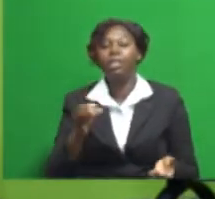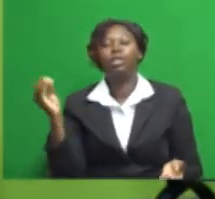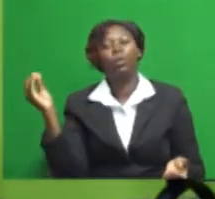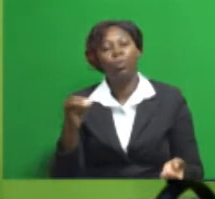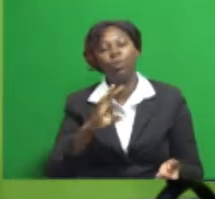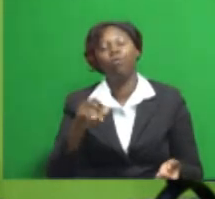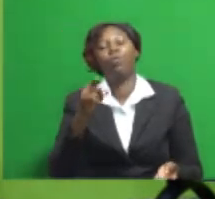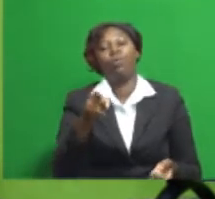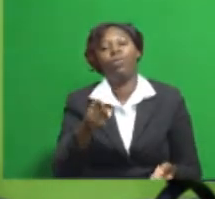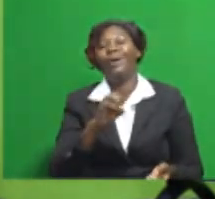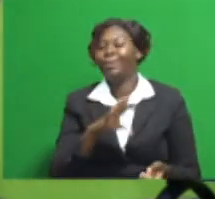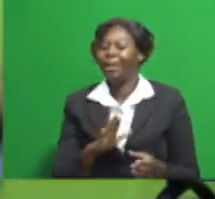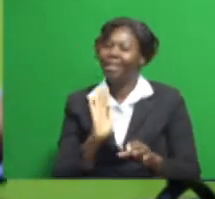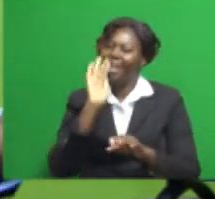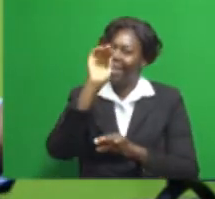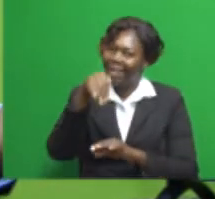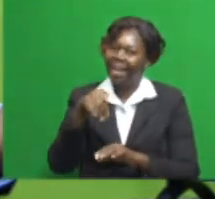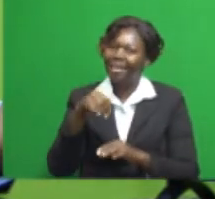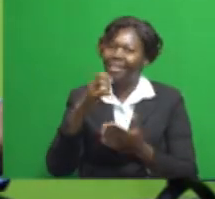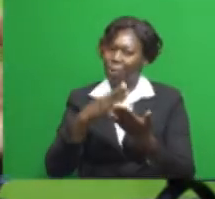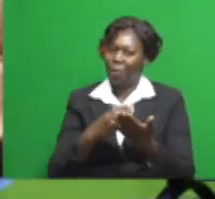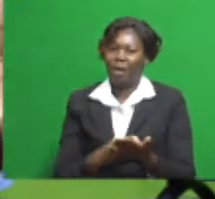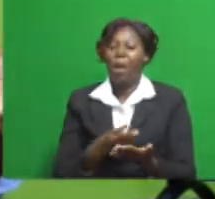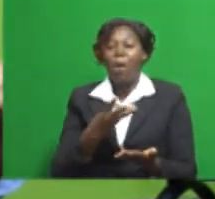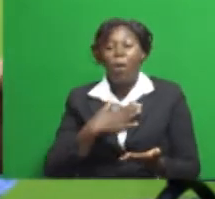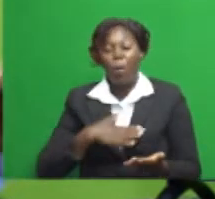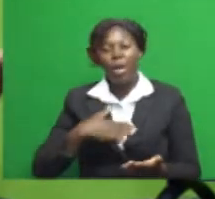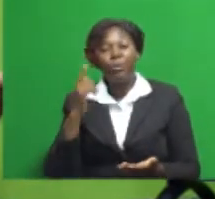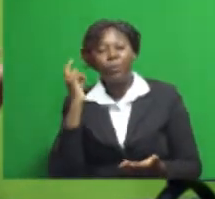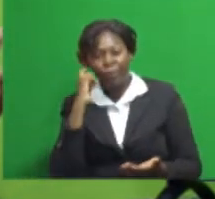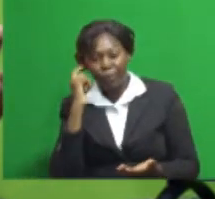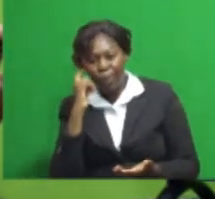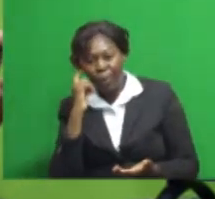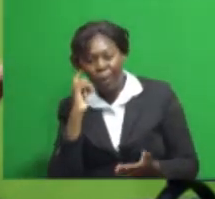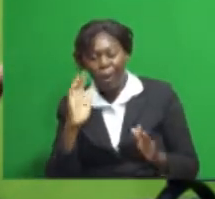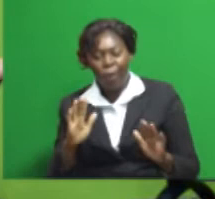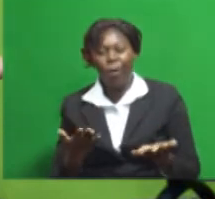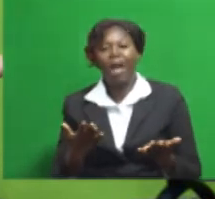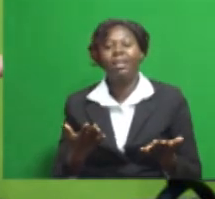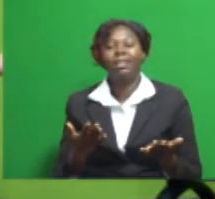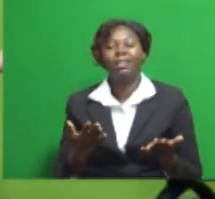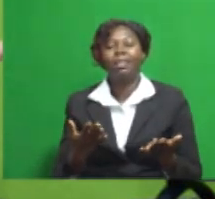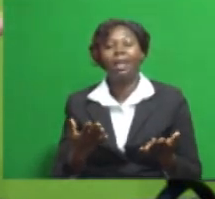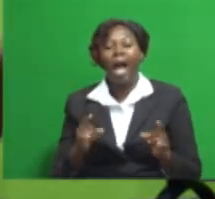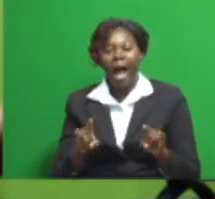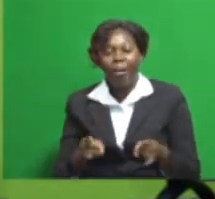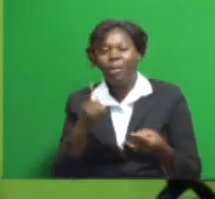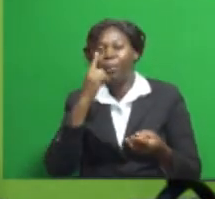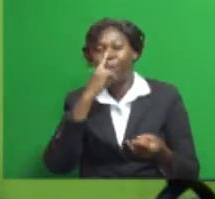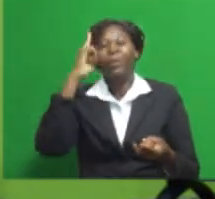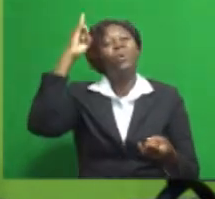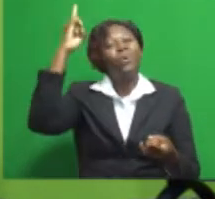tinoda kuzoona kuti ko paanomboita kunge aregedza. Ngozi chikamu ichi ndaanyida kuti chipindure kune vamwe vanhu vanenge vachinzi